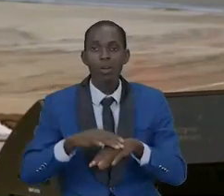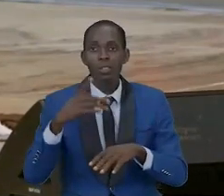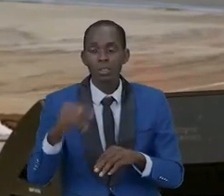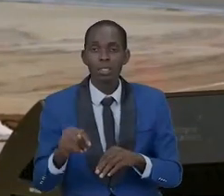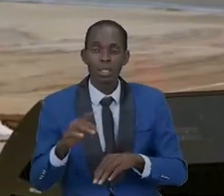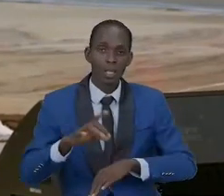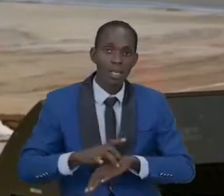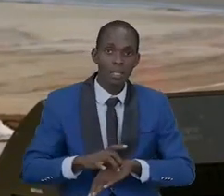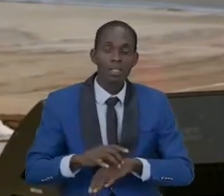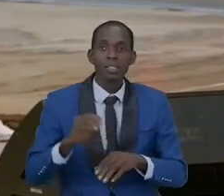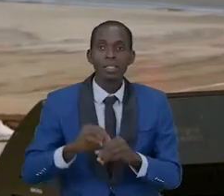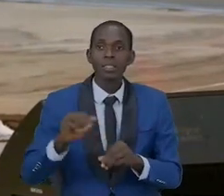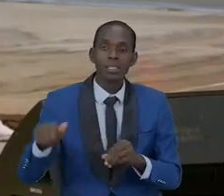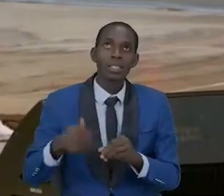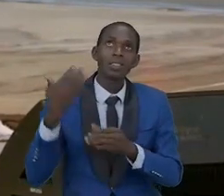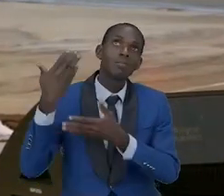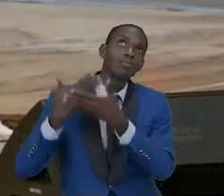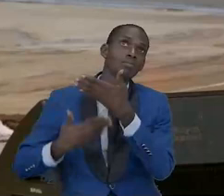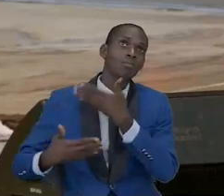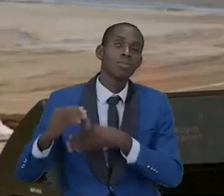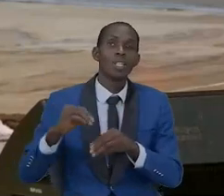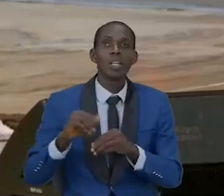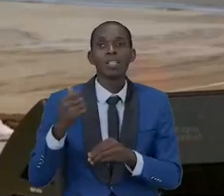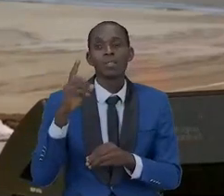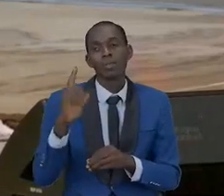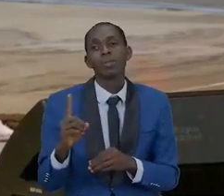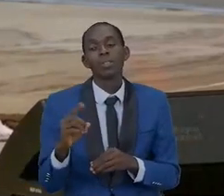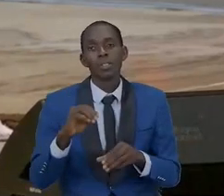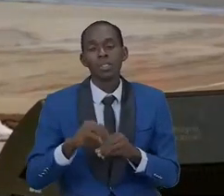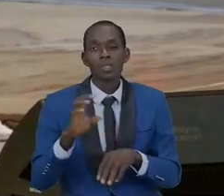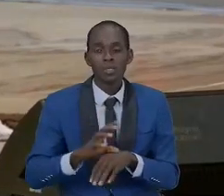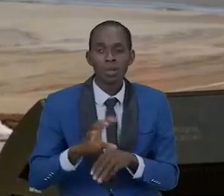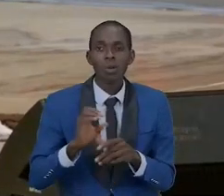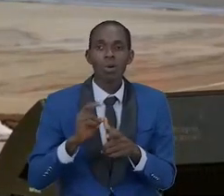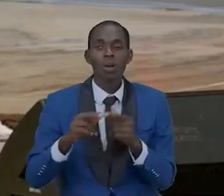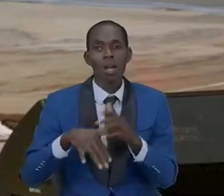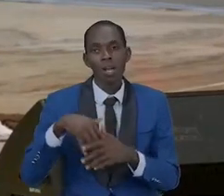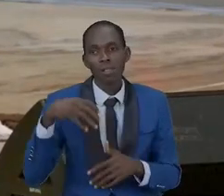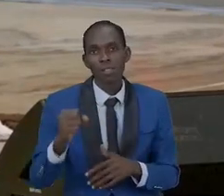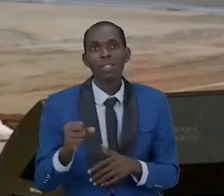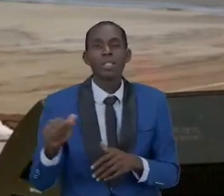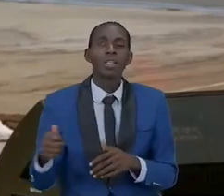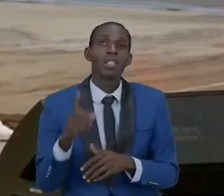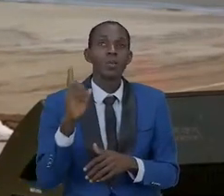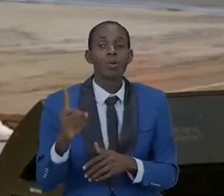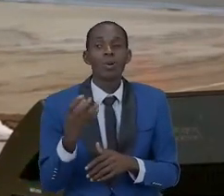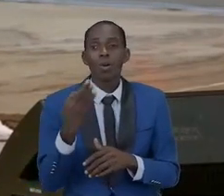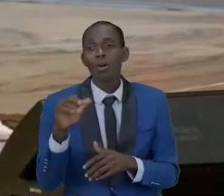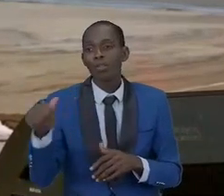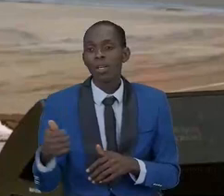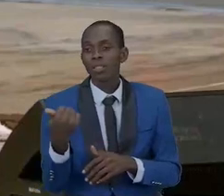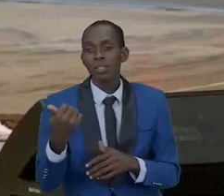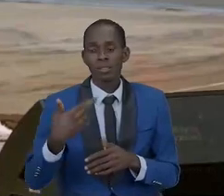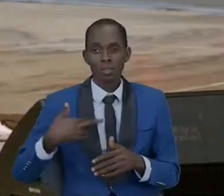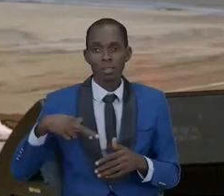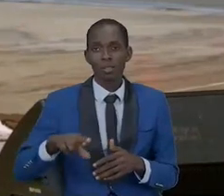terre dans n'importe quelle génération personne dans l'église hors de l'Église personne ne n'importe quelle